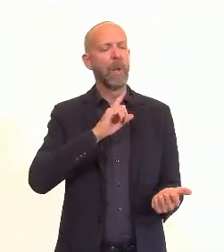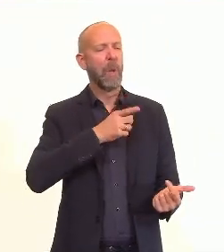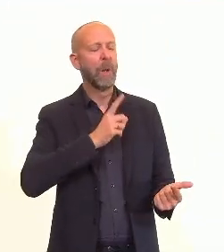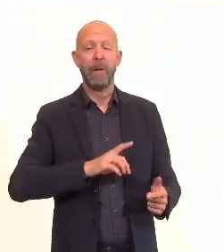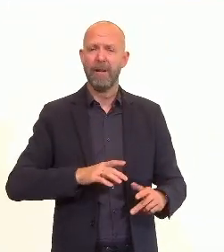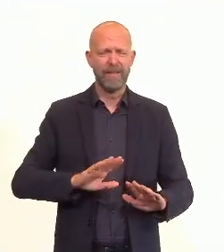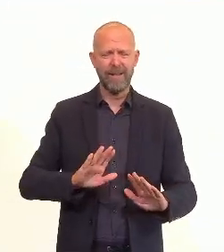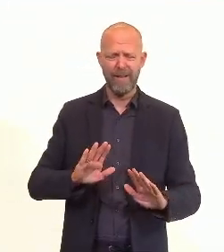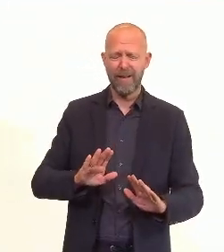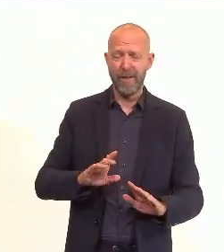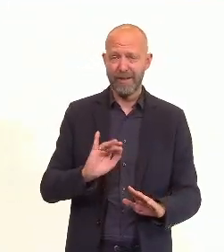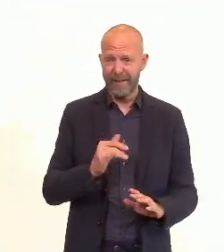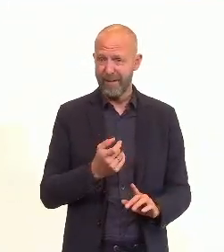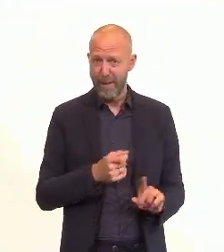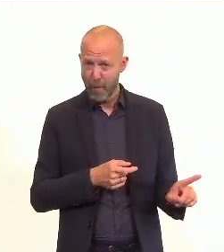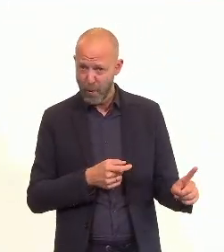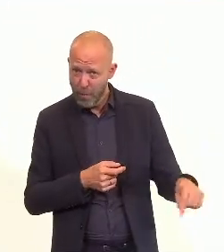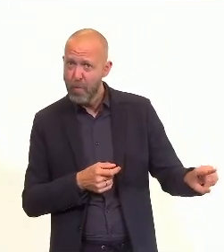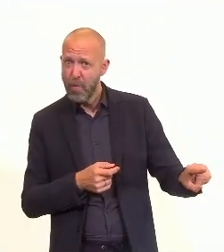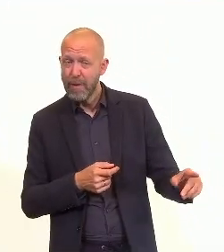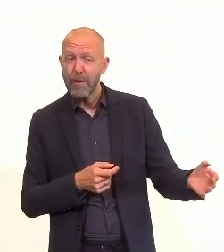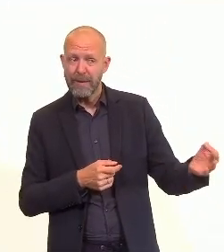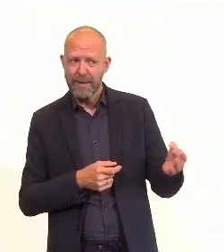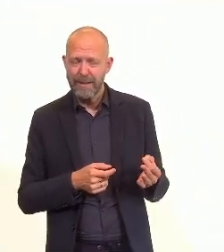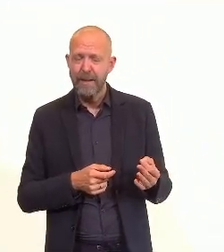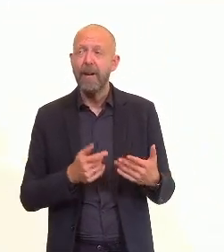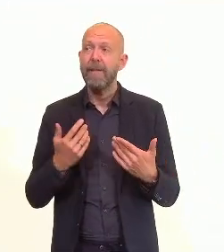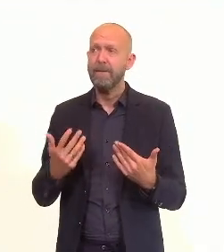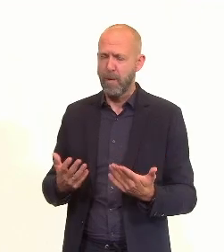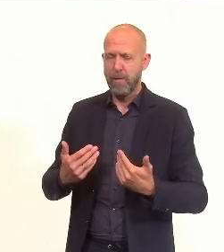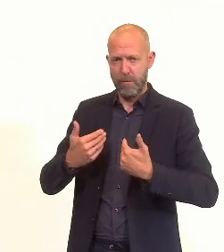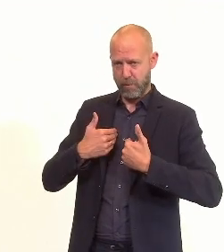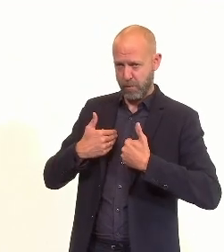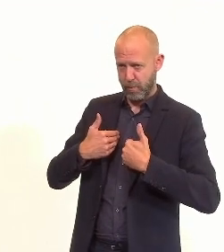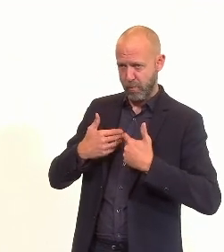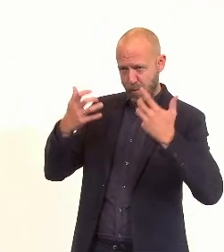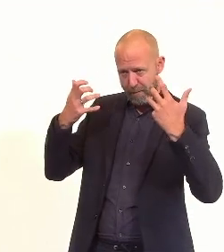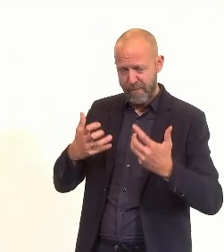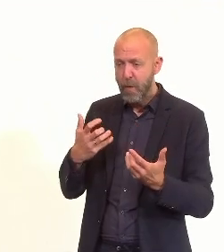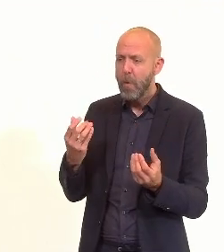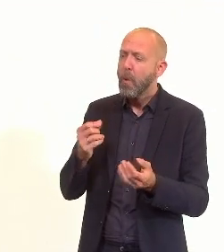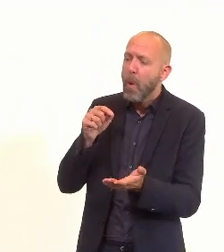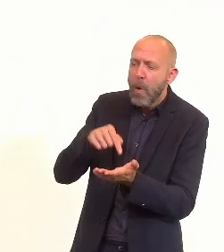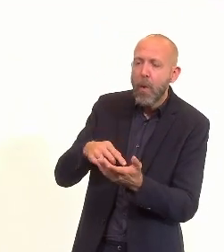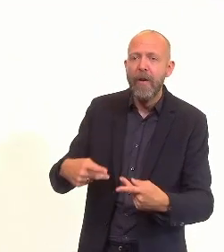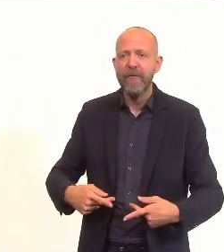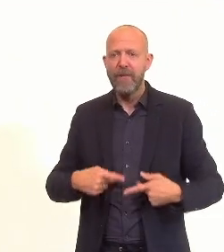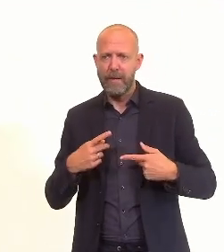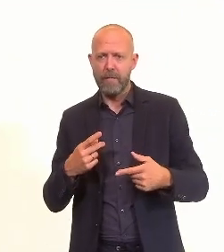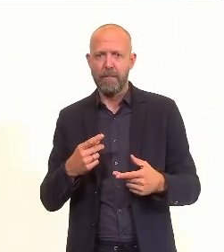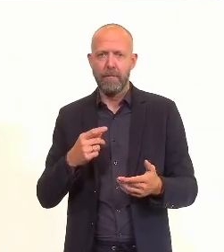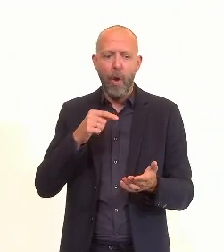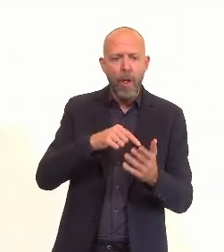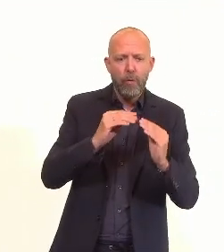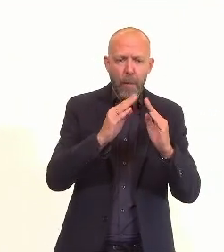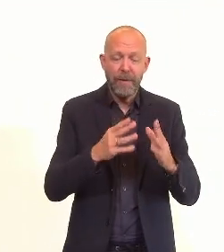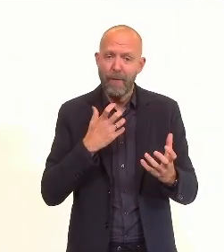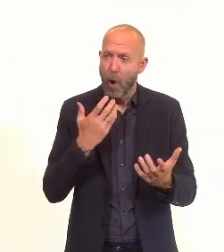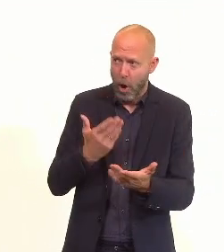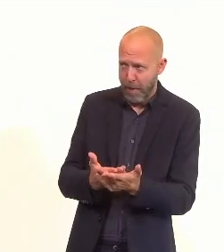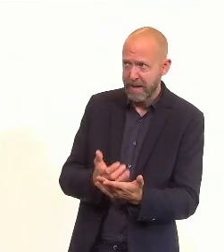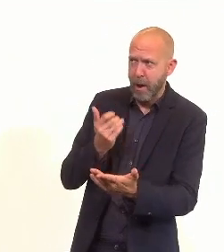ce sont eux qui nous disent voilà, nous, on veut que les lieux de vie, on veut que les domiciles soient comme ça, et nous, on